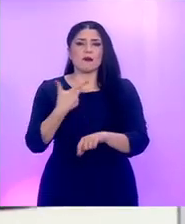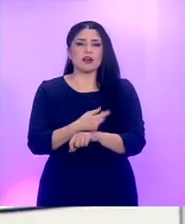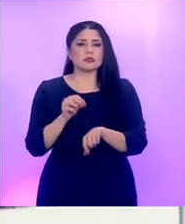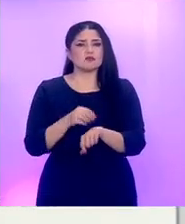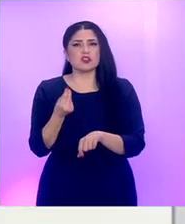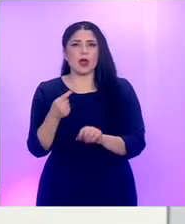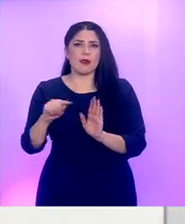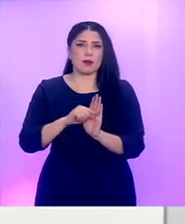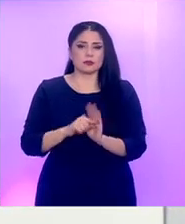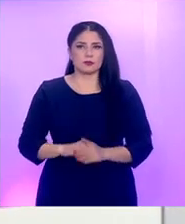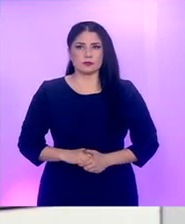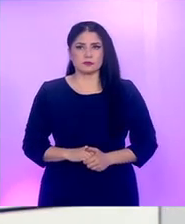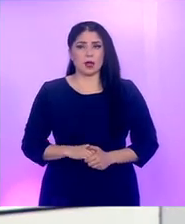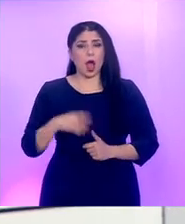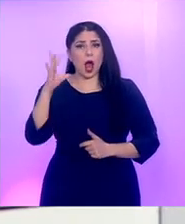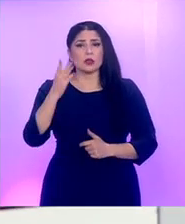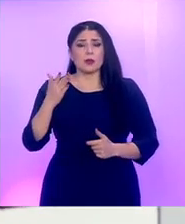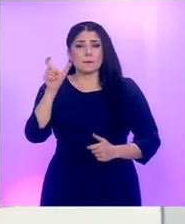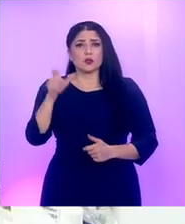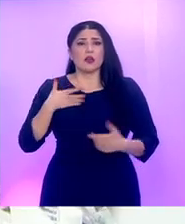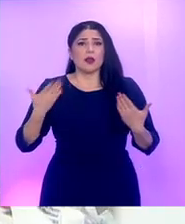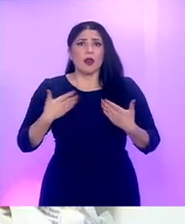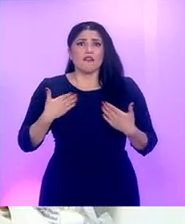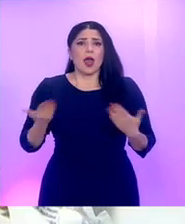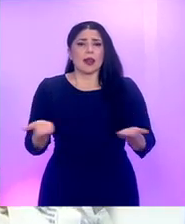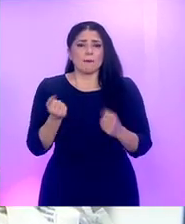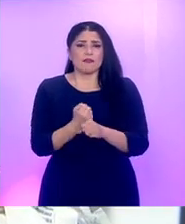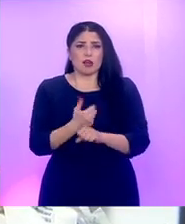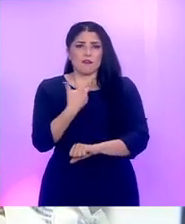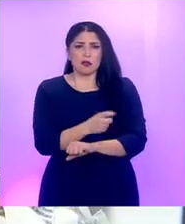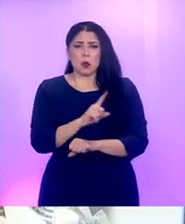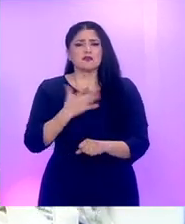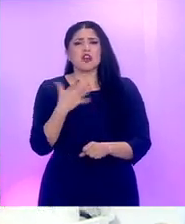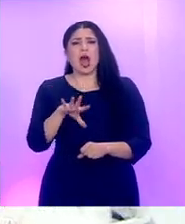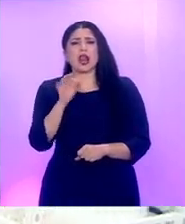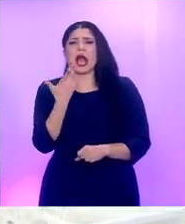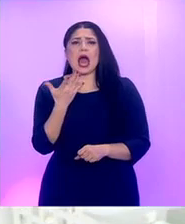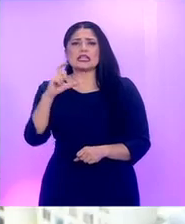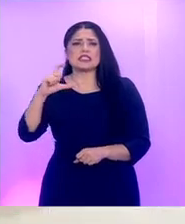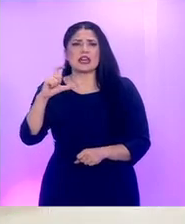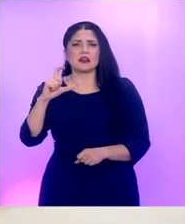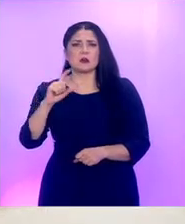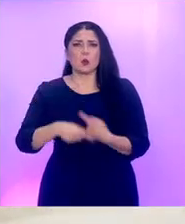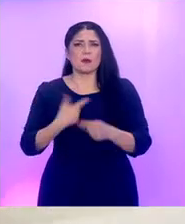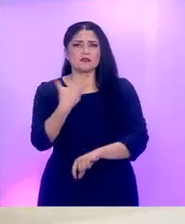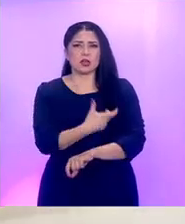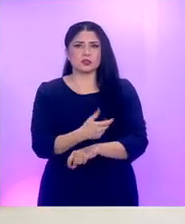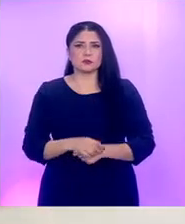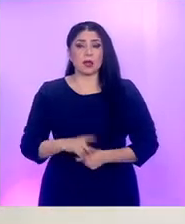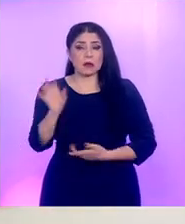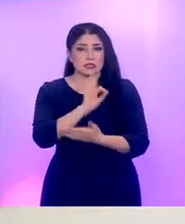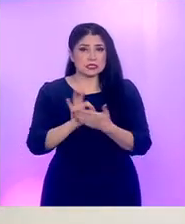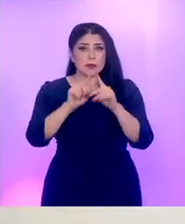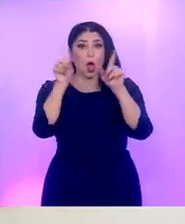Alții sunt însă nerăbdători să fie imunizați și nu au preferințe în privința serului cu care ar urma să fie injectați. M-am înscris și eu pe